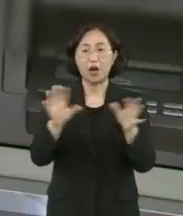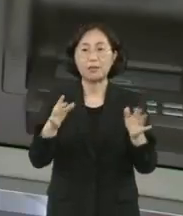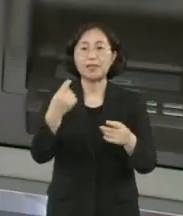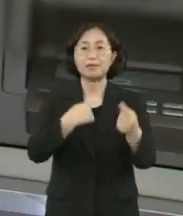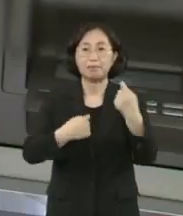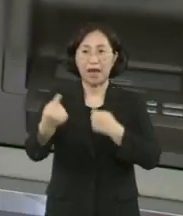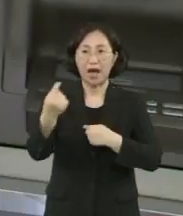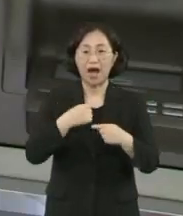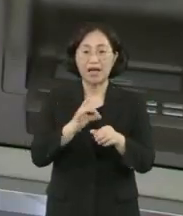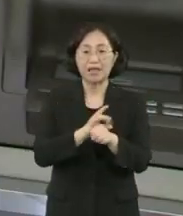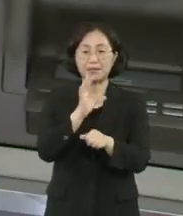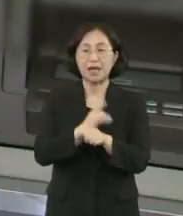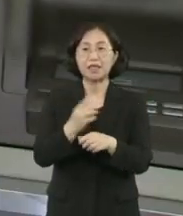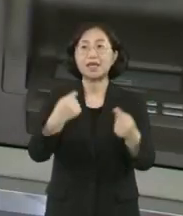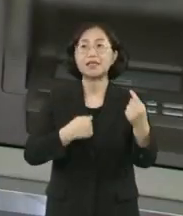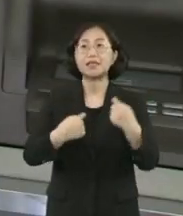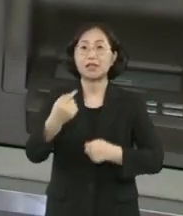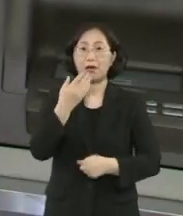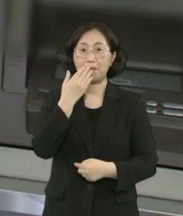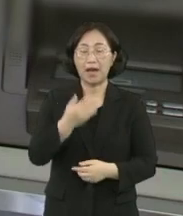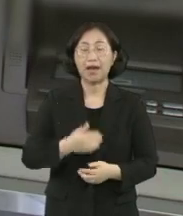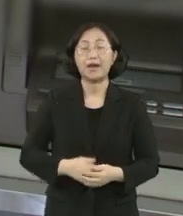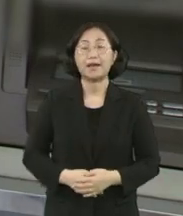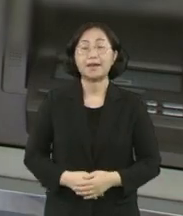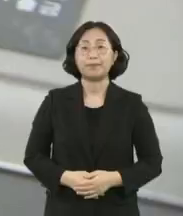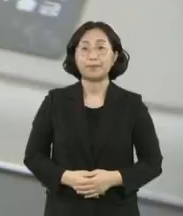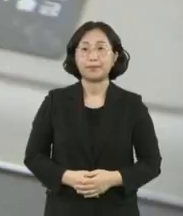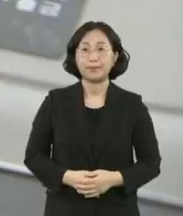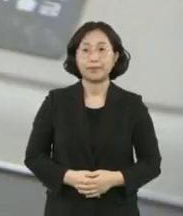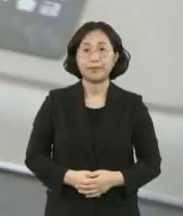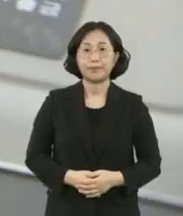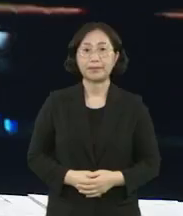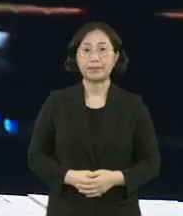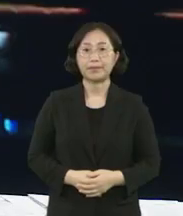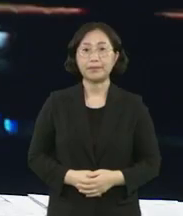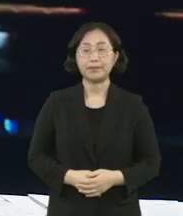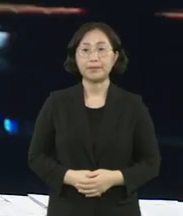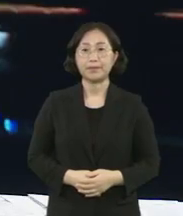통해 24시간 신청 가능합니다.